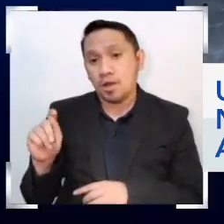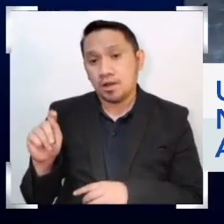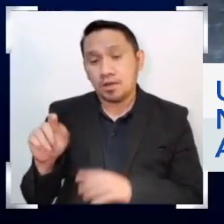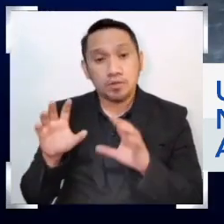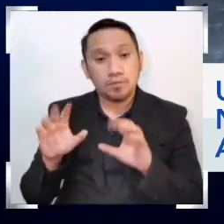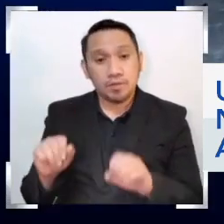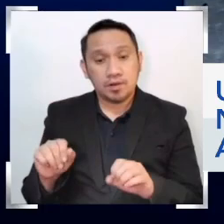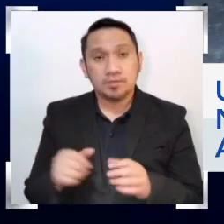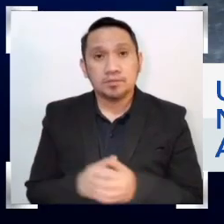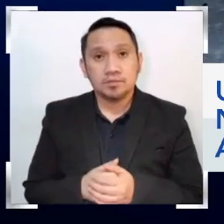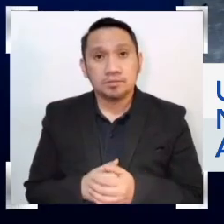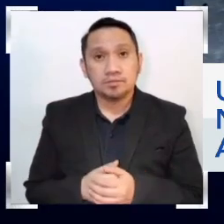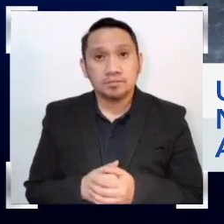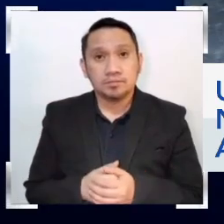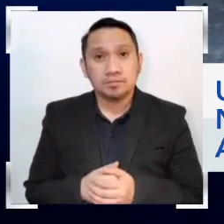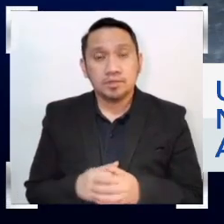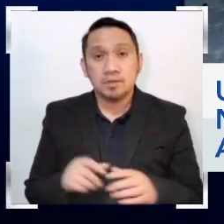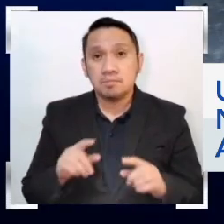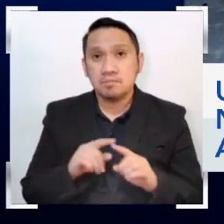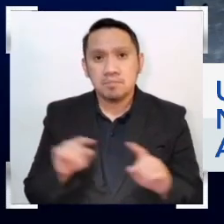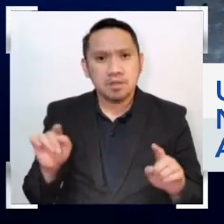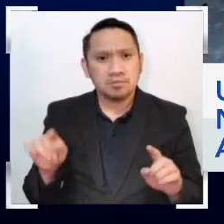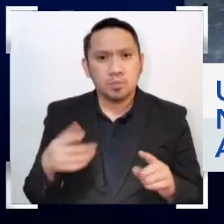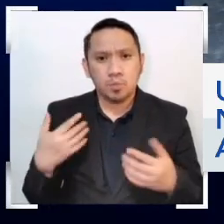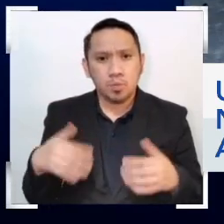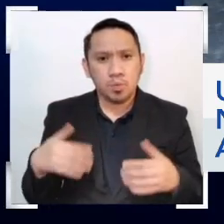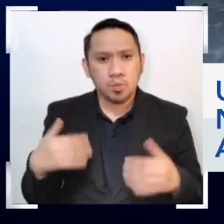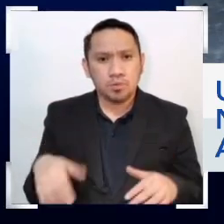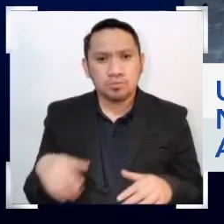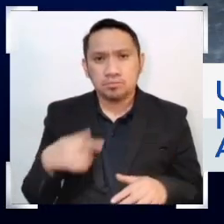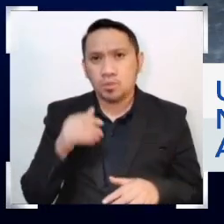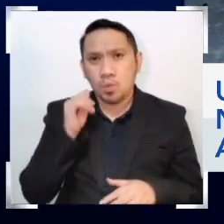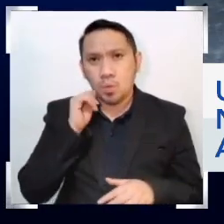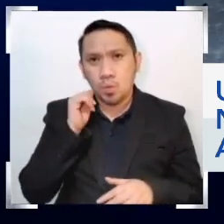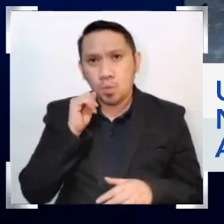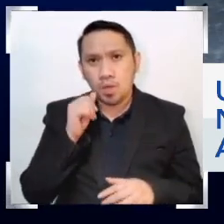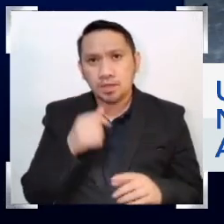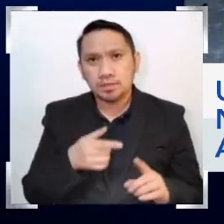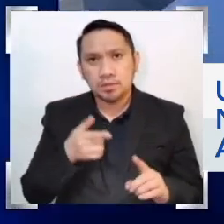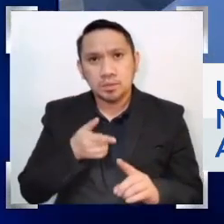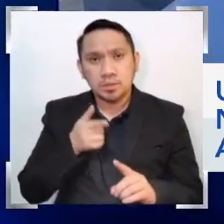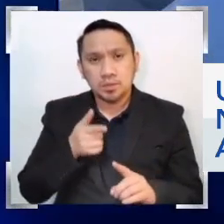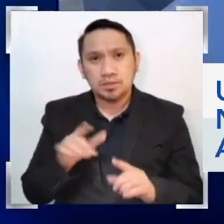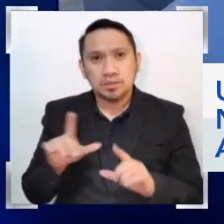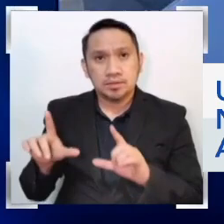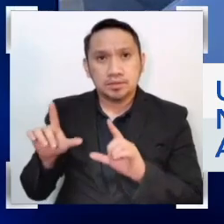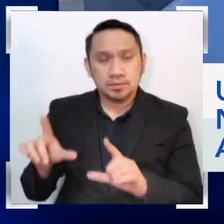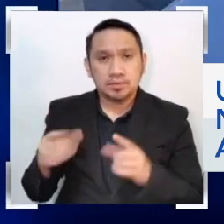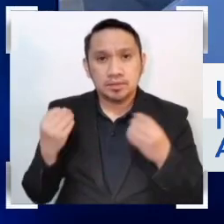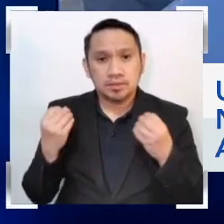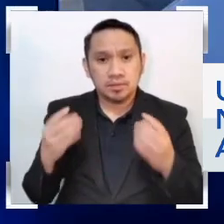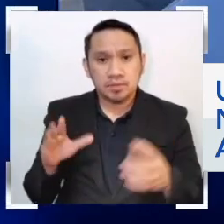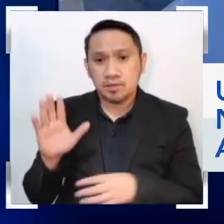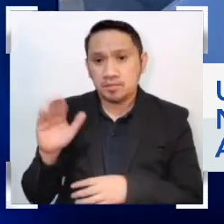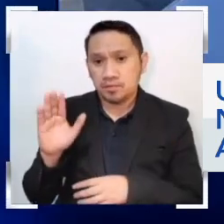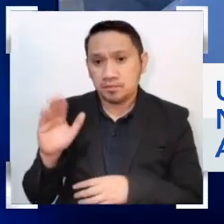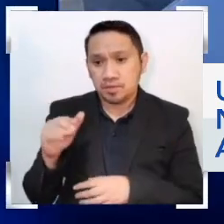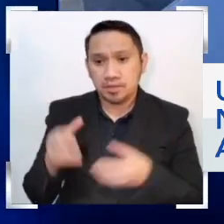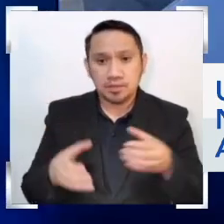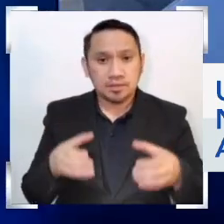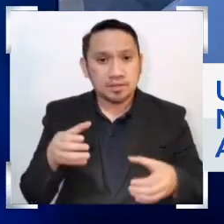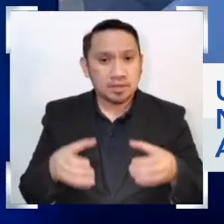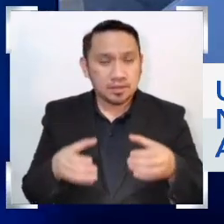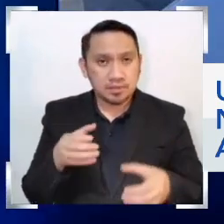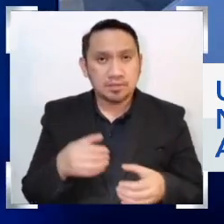robbery. Pero matinik daw si Cabe sa pang-hold up sa Cavite. Suspect siya sa mahigit 15 kaso sa Bacoor City at